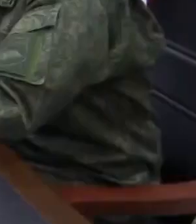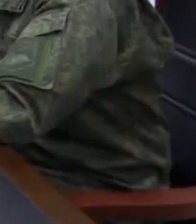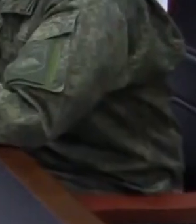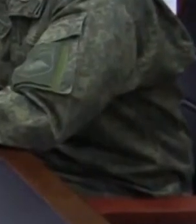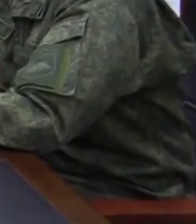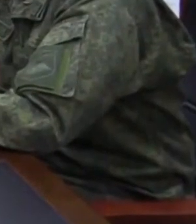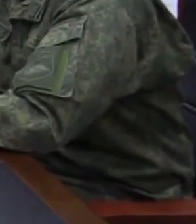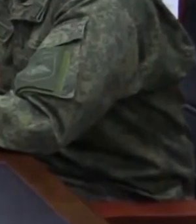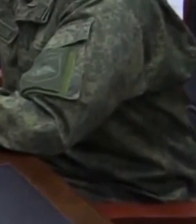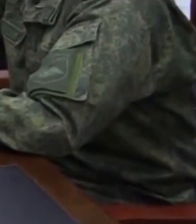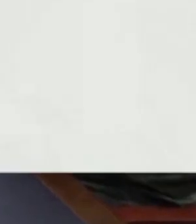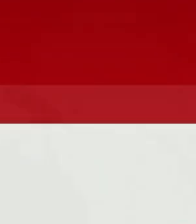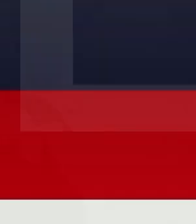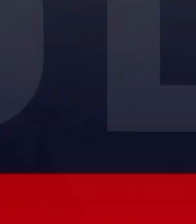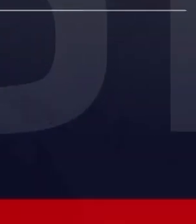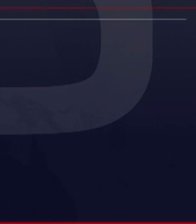չեն հանդիպել։